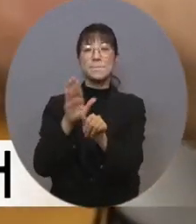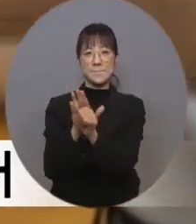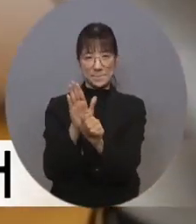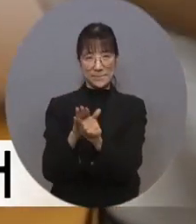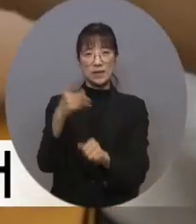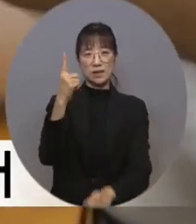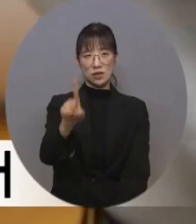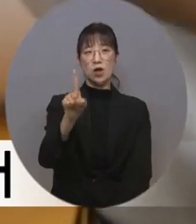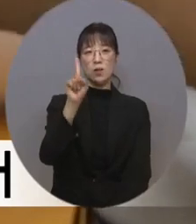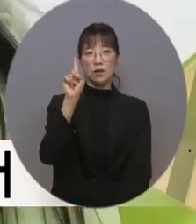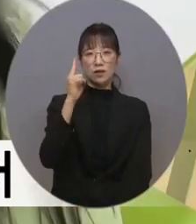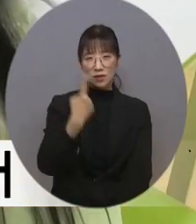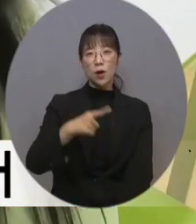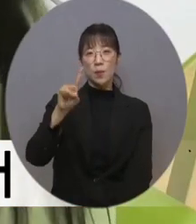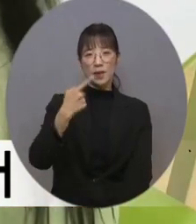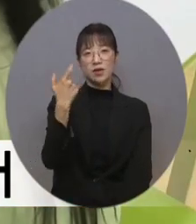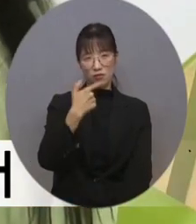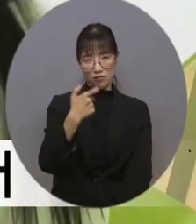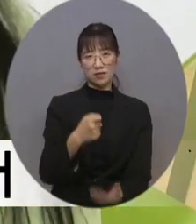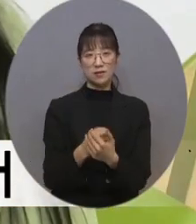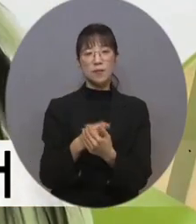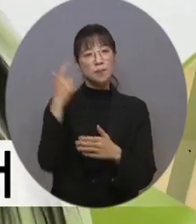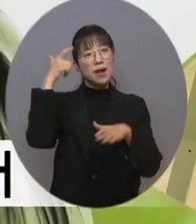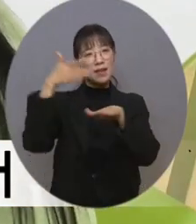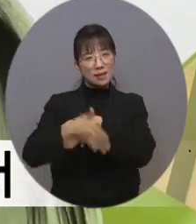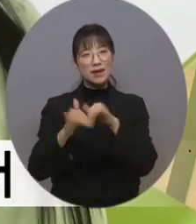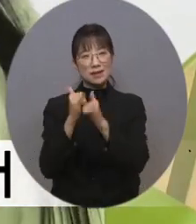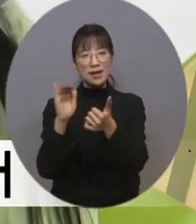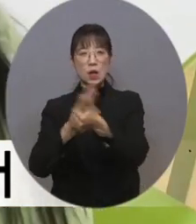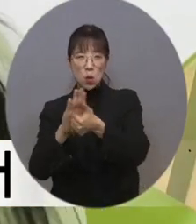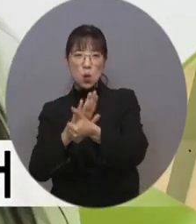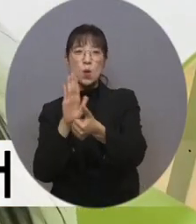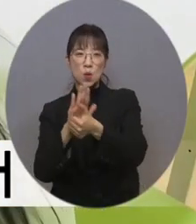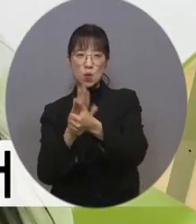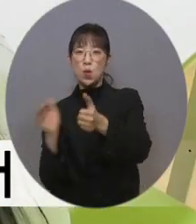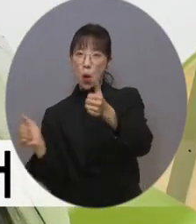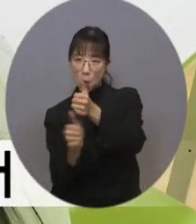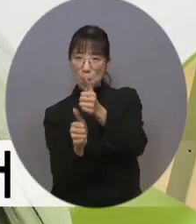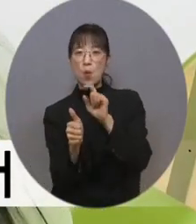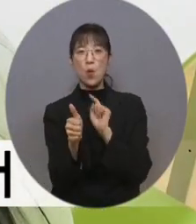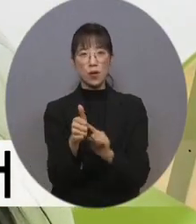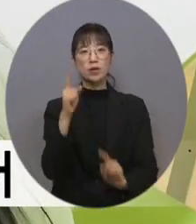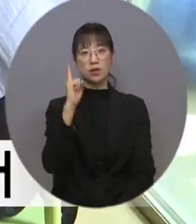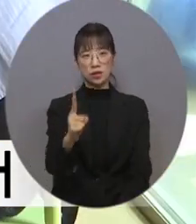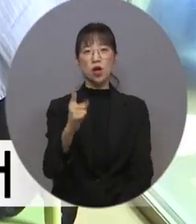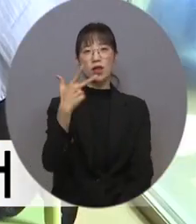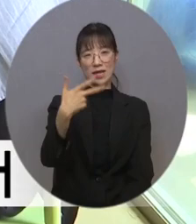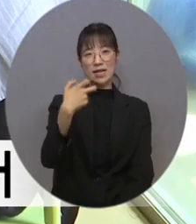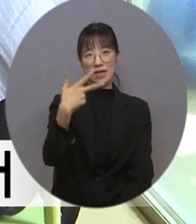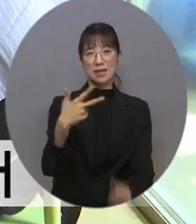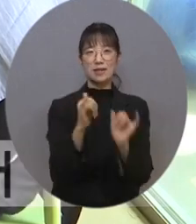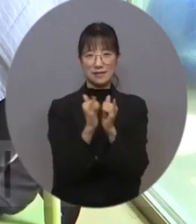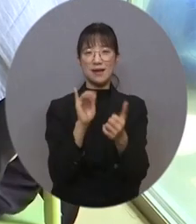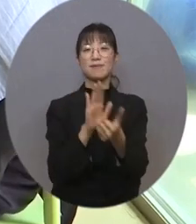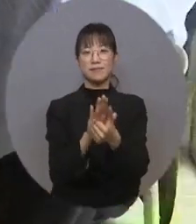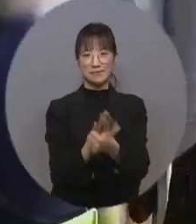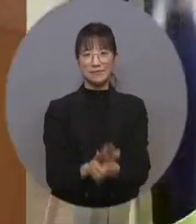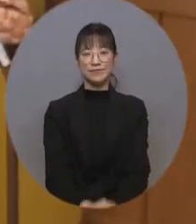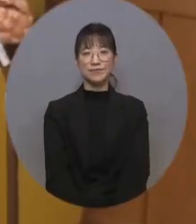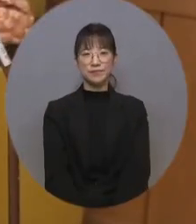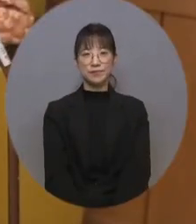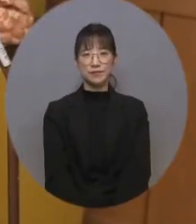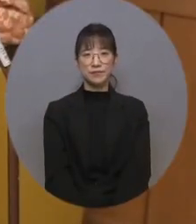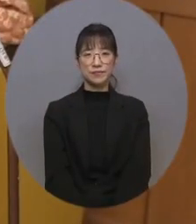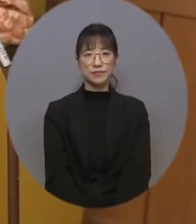파견에 1160명 발달장애인 요양보호사 보조에 1001은 7명을 각각 지원합니다